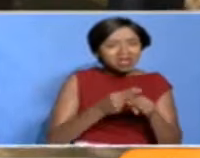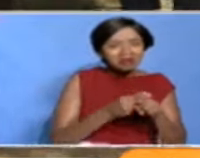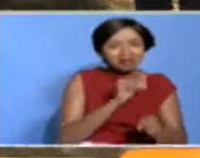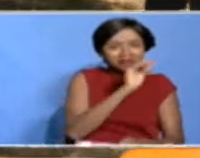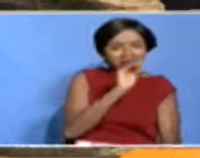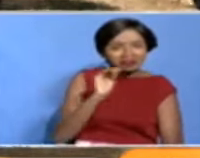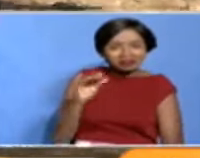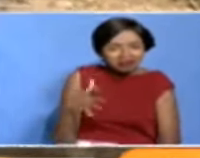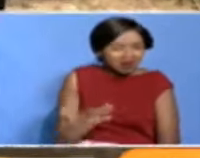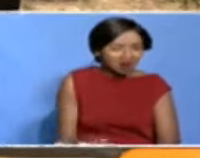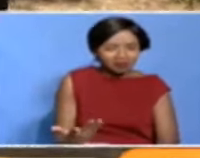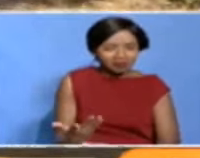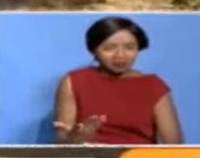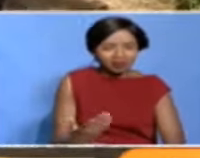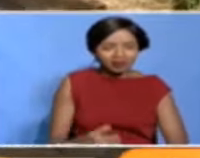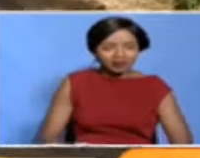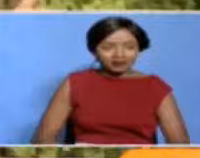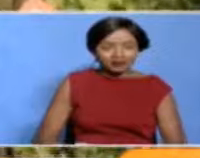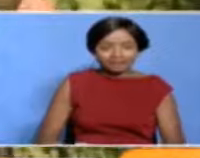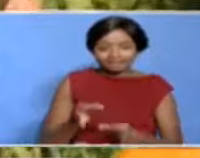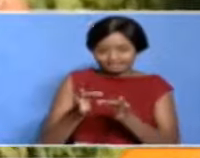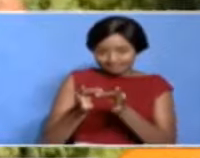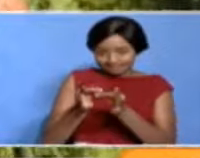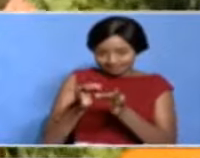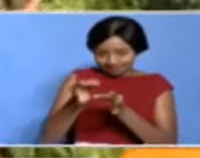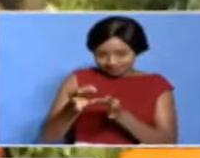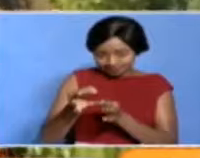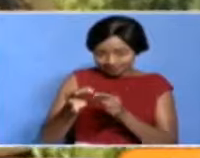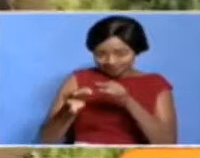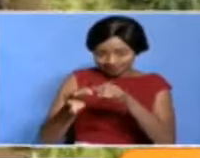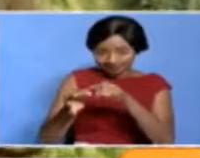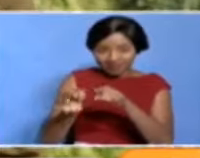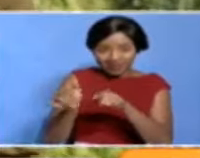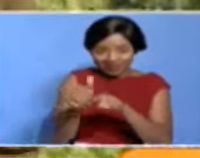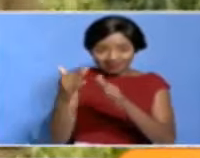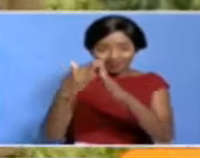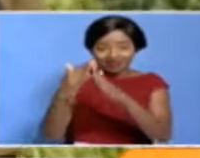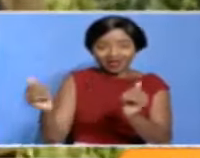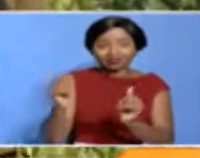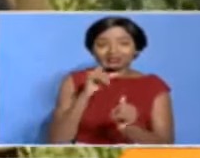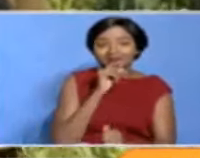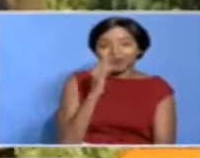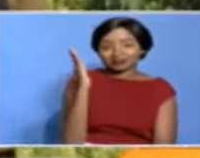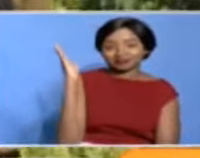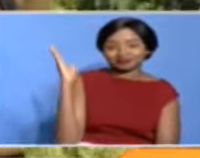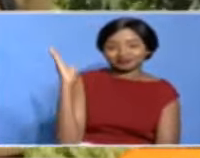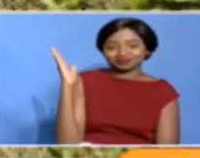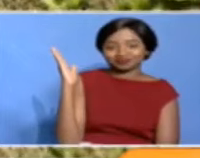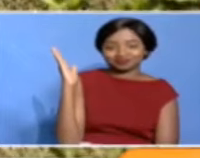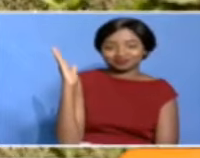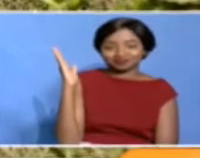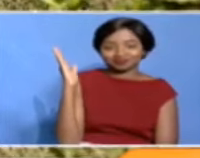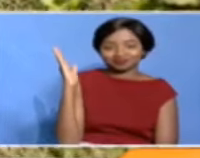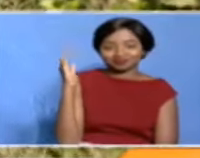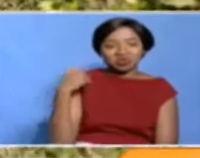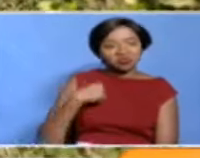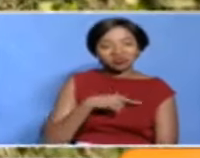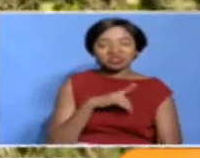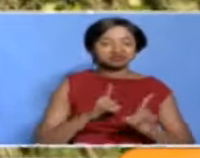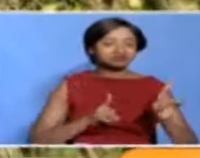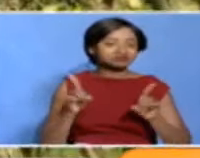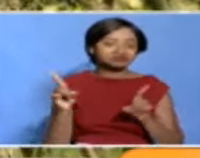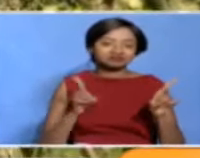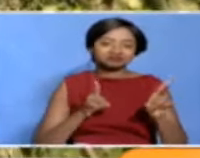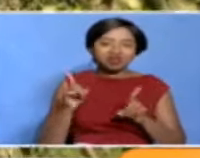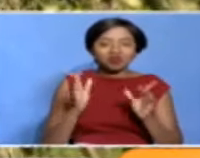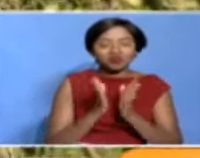A few meters away, Boru Abdi Bidu shares a similar narrative. Natoka tuna travel na best yangu fulani